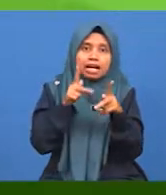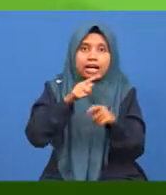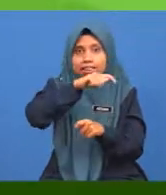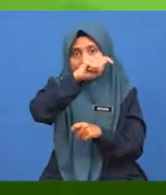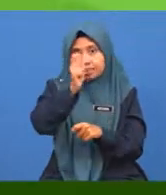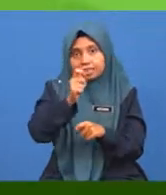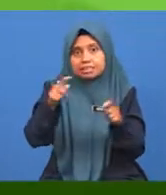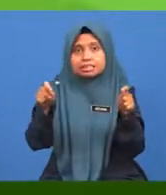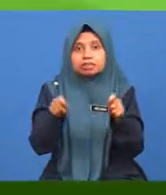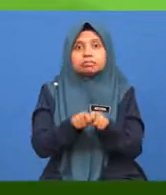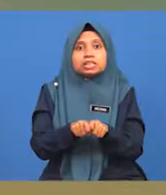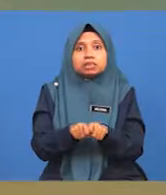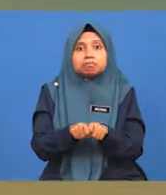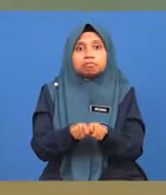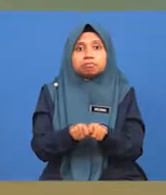tanya seperti